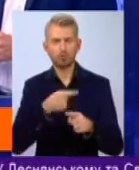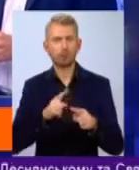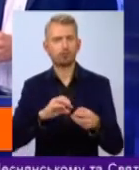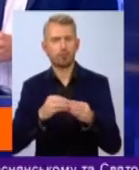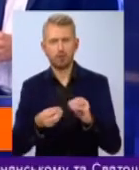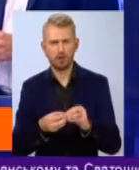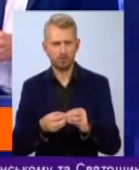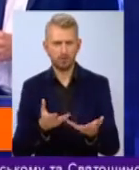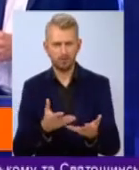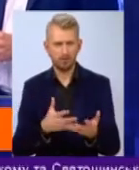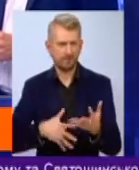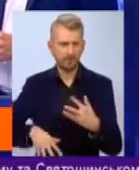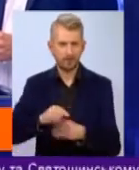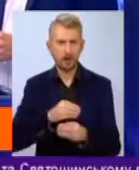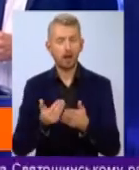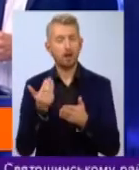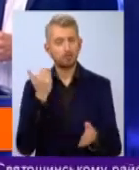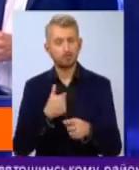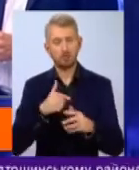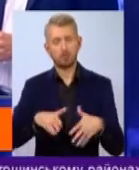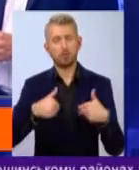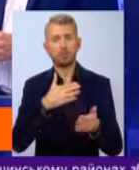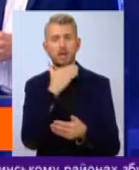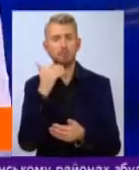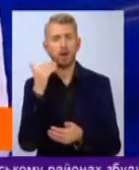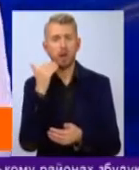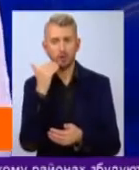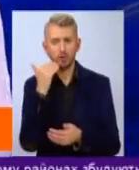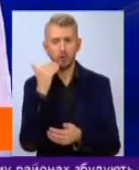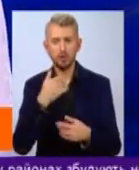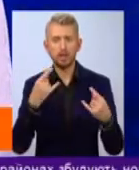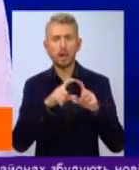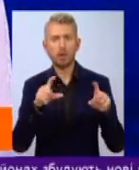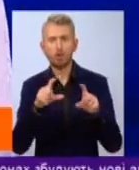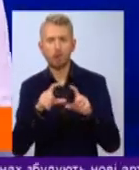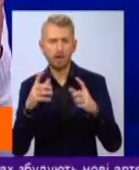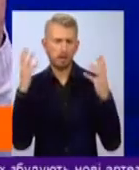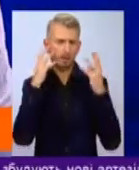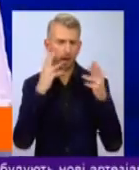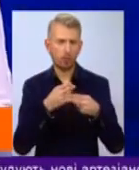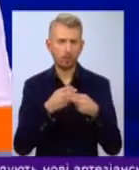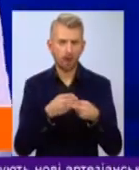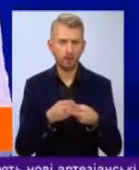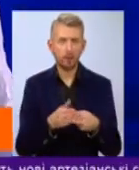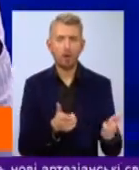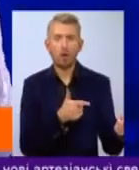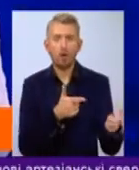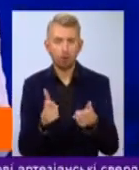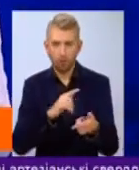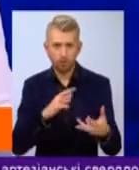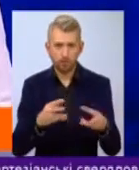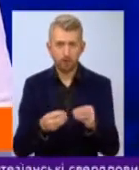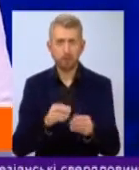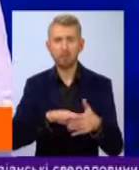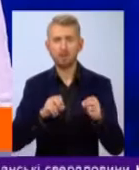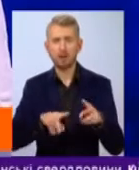проблему. До цього ми пропонували багато телекомпаніям, радіостанціям готовий контент з безпеки